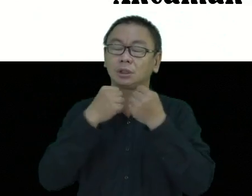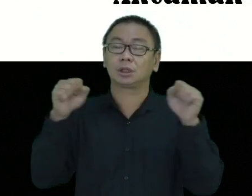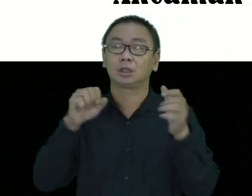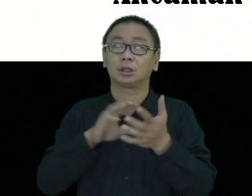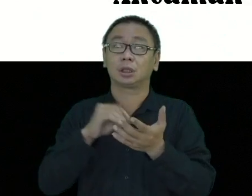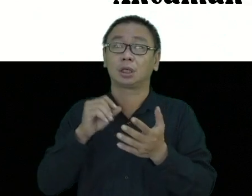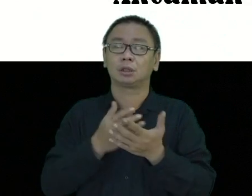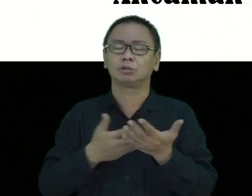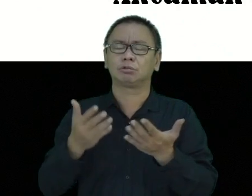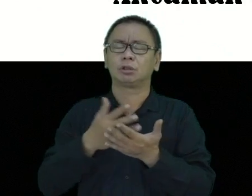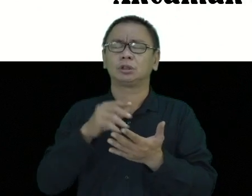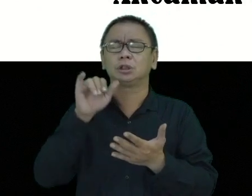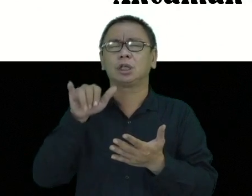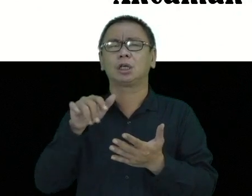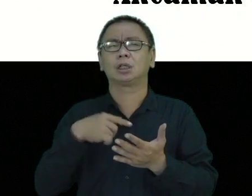sedang kita hadapi?